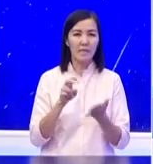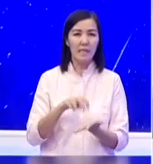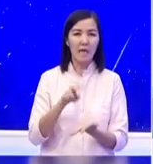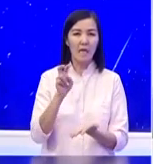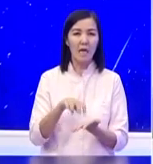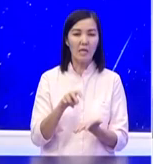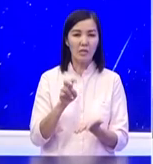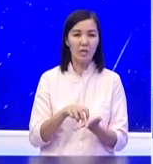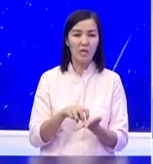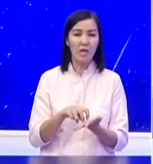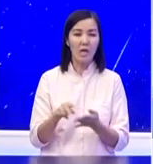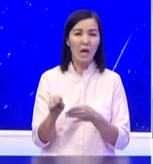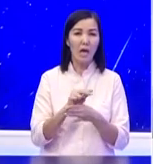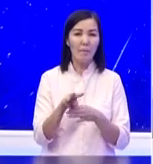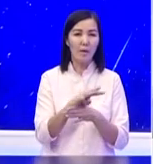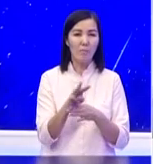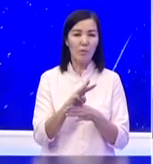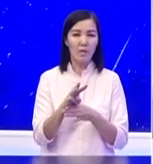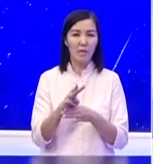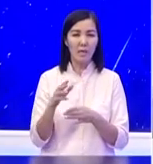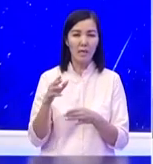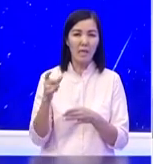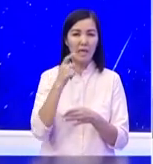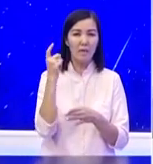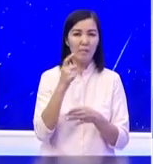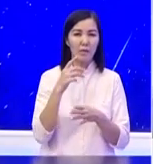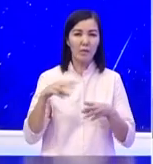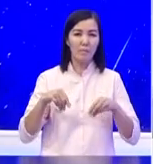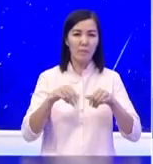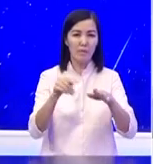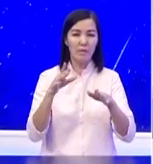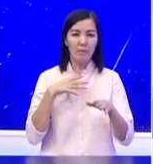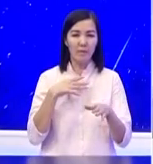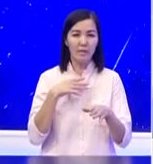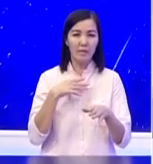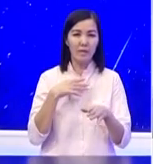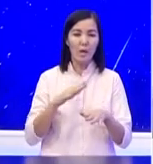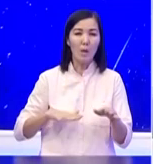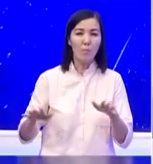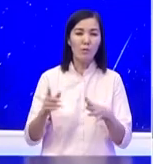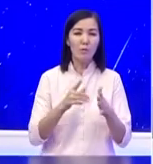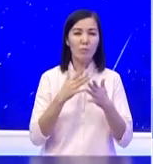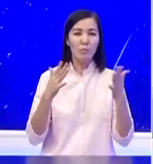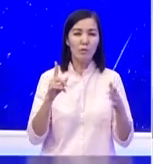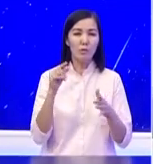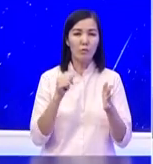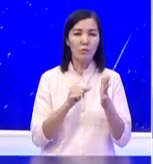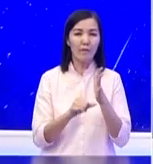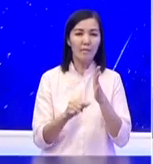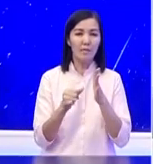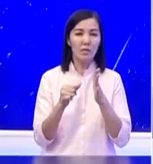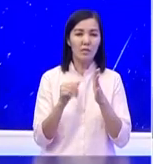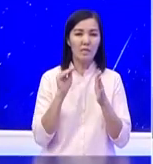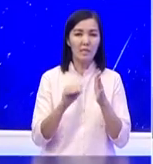вредители, обработаны специальными средствами. В общем, планируется провести химическую обработку на площади более 126 тысяч